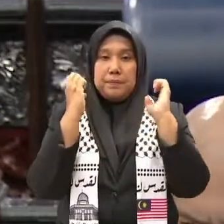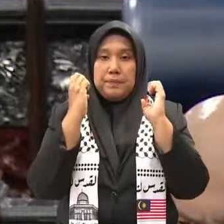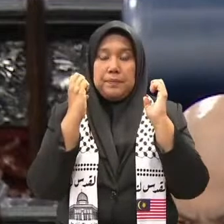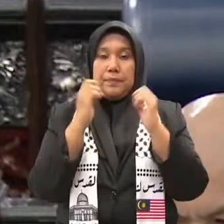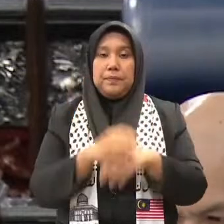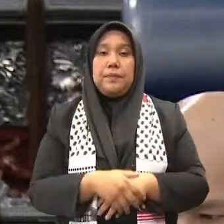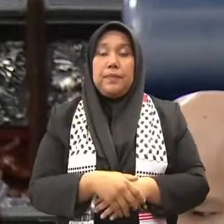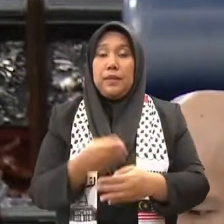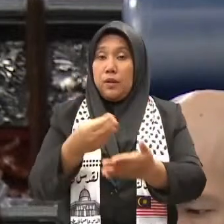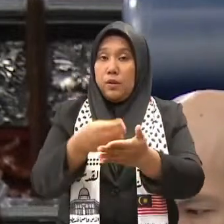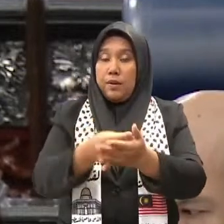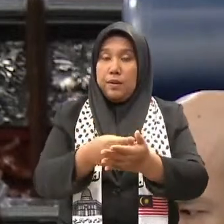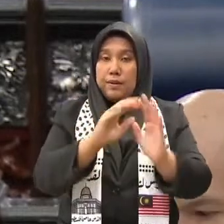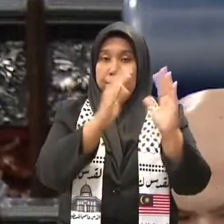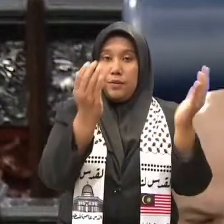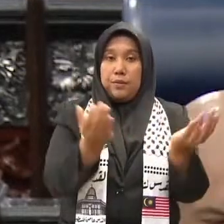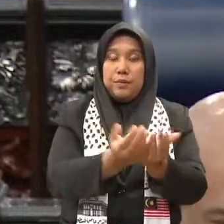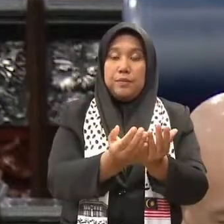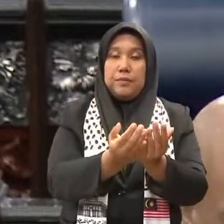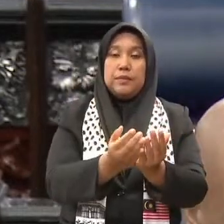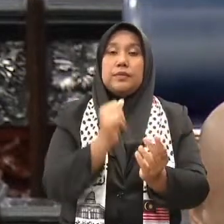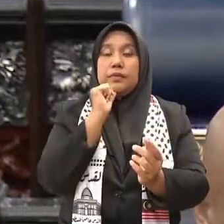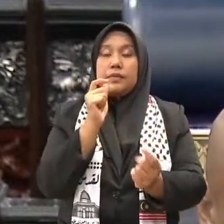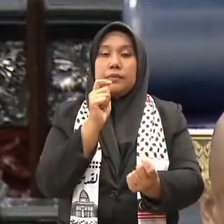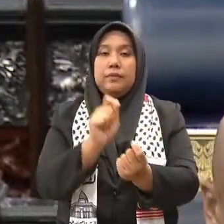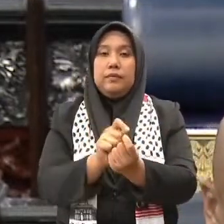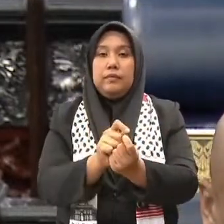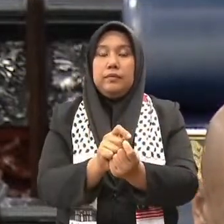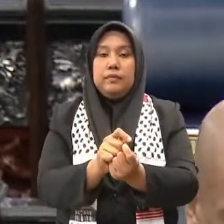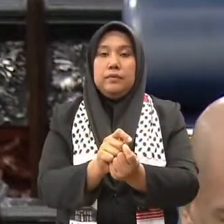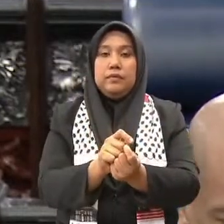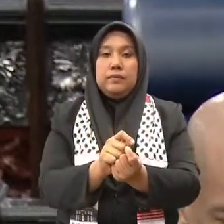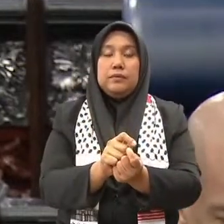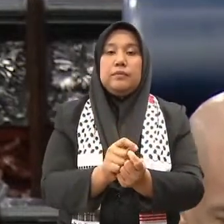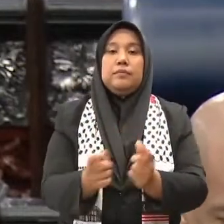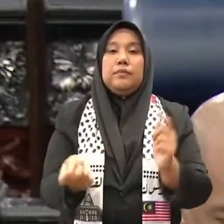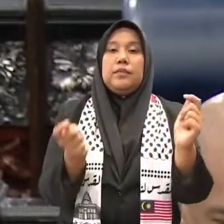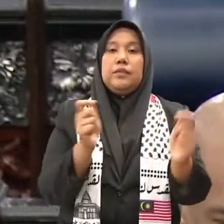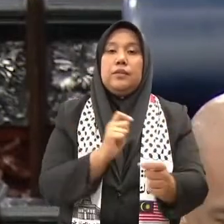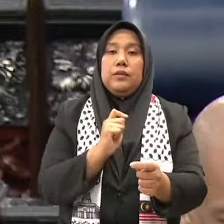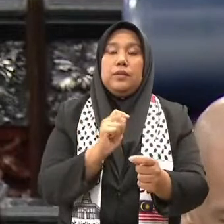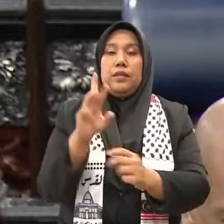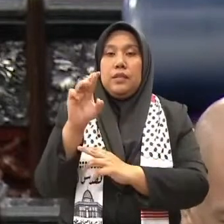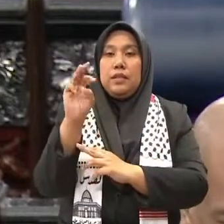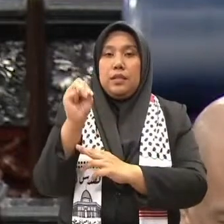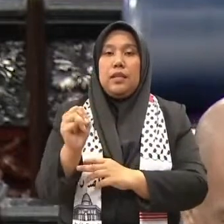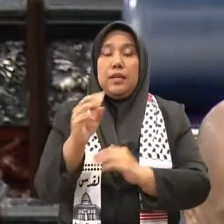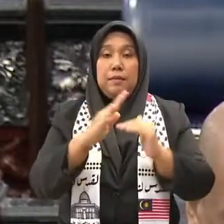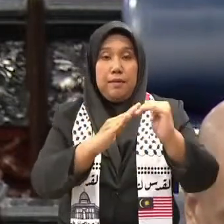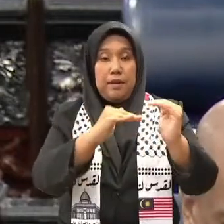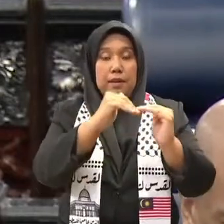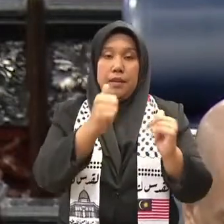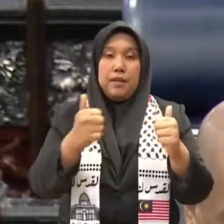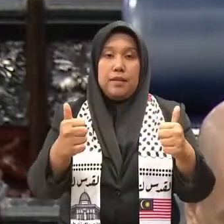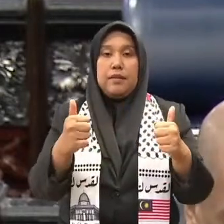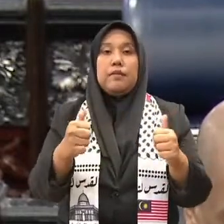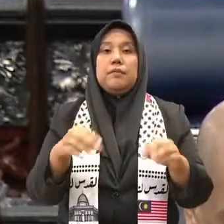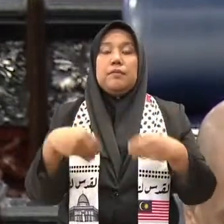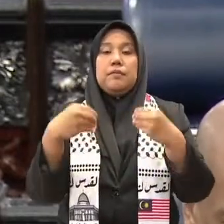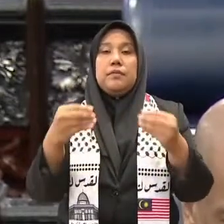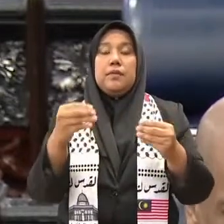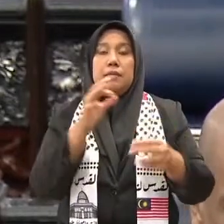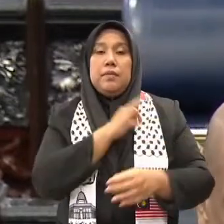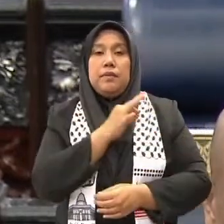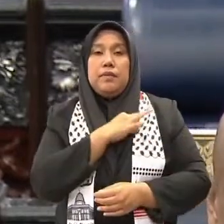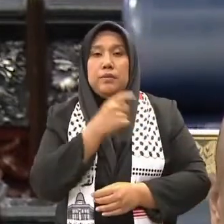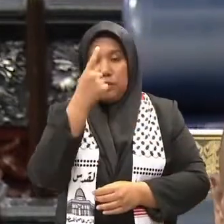Global yang tidak menentu kadar pertukaran Ringgit yang fleksibel sebenarnya memainkan peranan yang penting sebagai SH absver